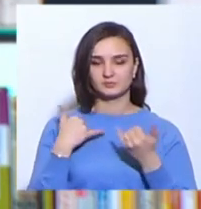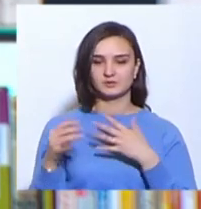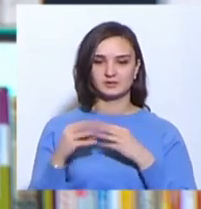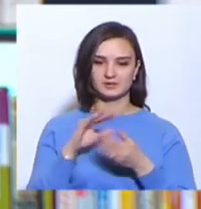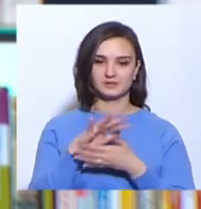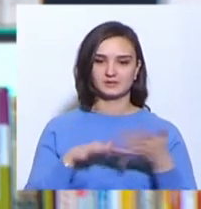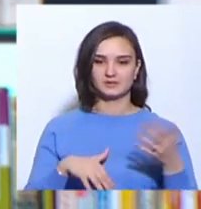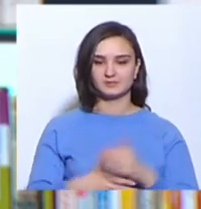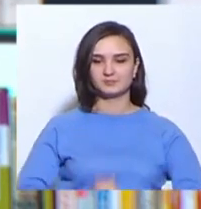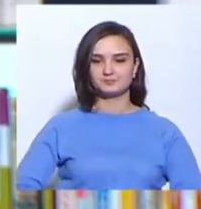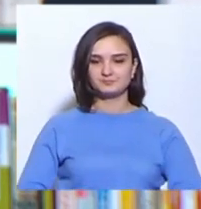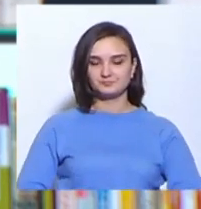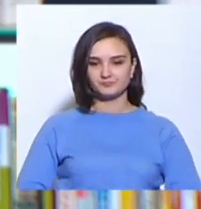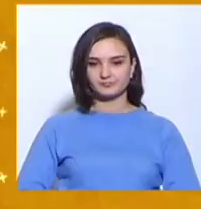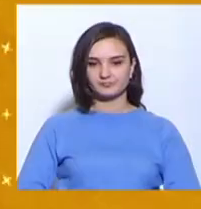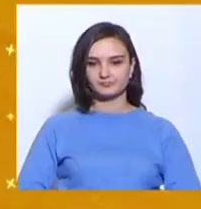ერთად გავაგრძელებთ.